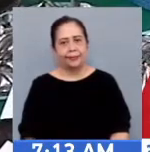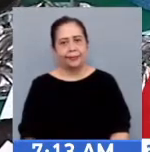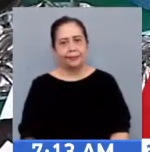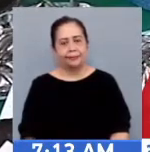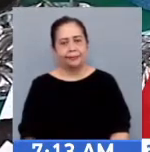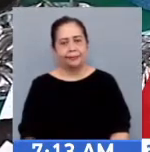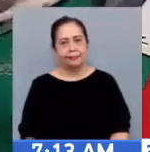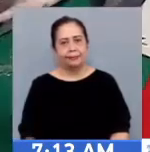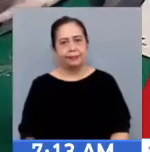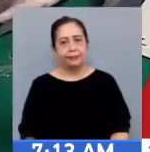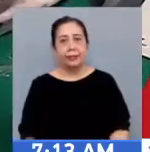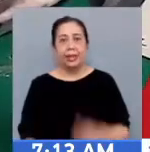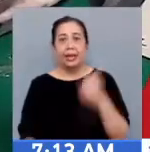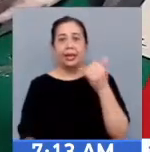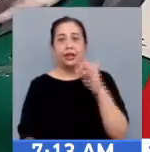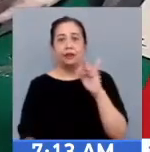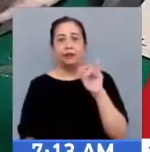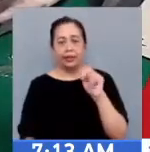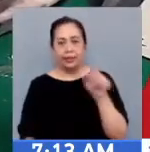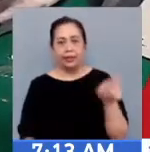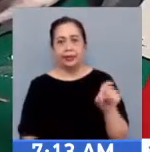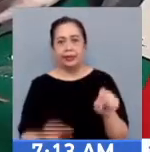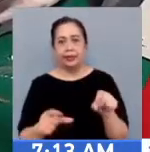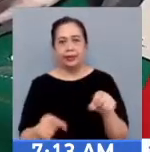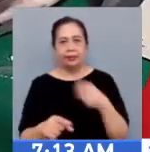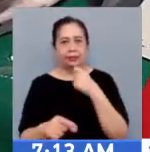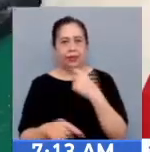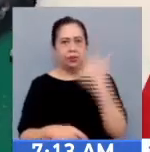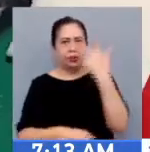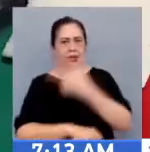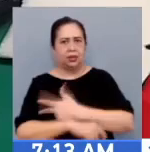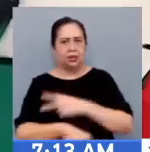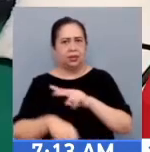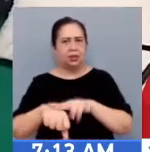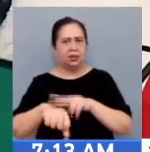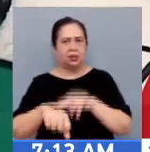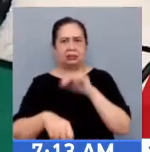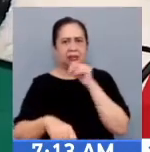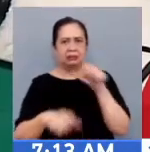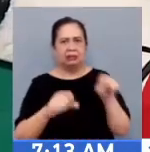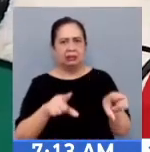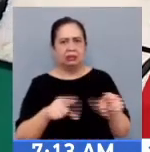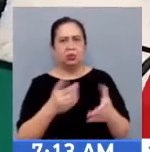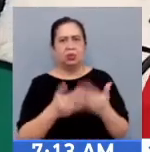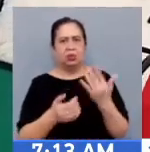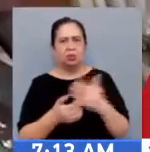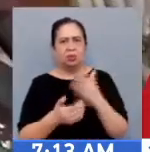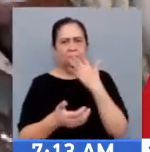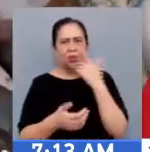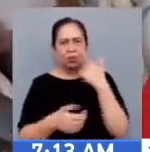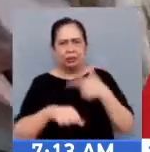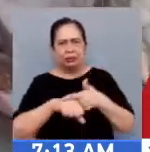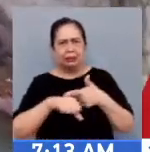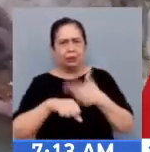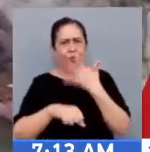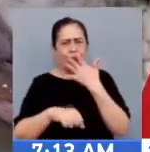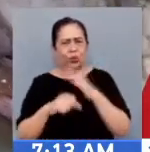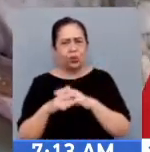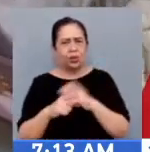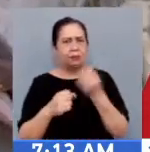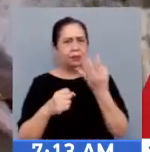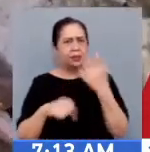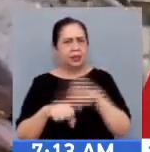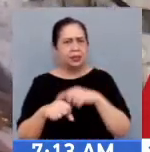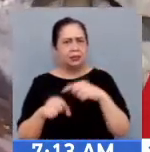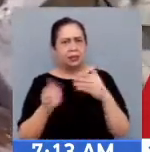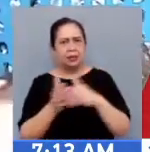Yellowfin ang tinda ni Gilbert, pero dahil tatlong araw na itong hindi nabibili, halos magkulay gray na ang tinda niya. Ilang beses na raw niya itong inilado